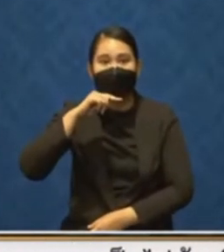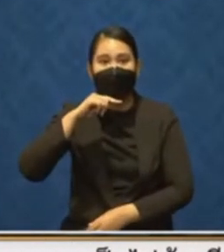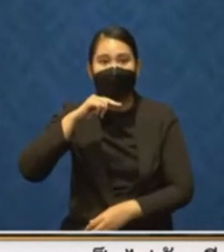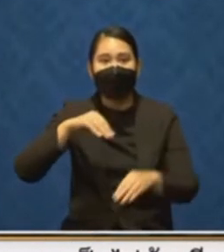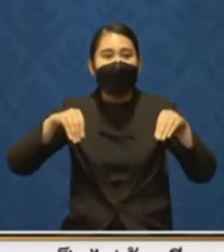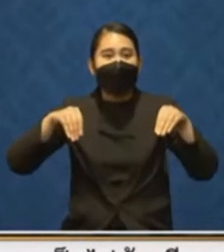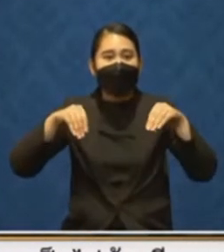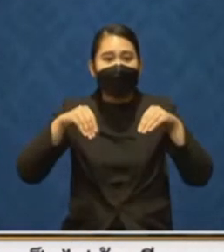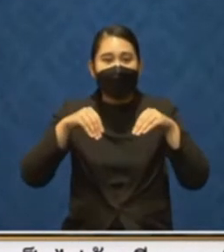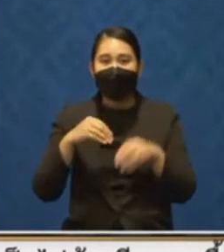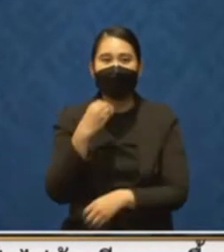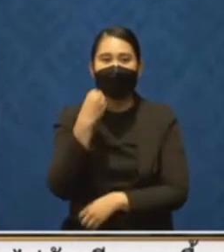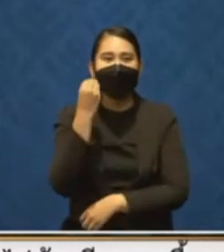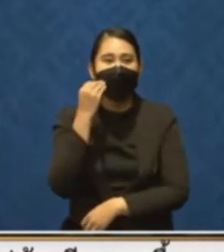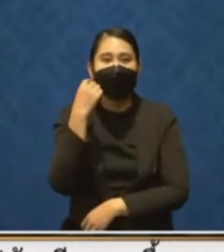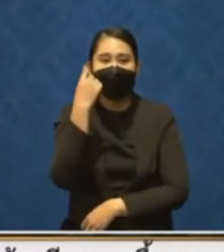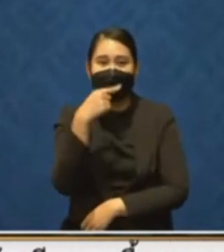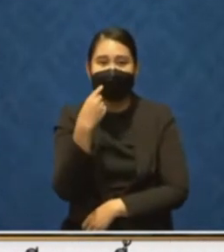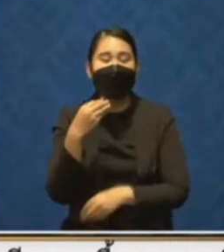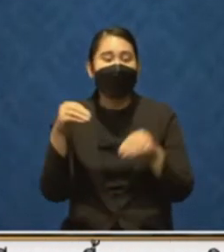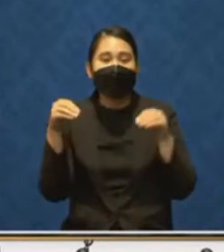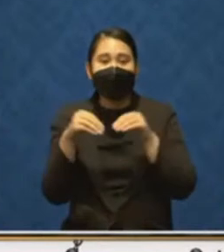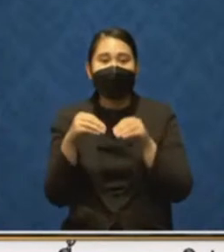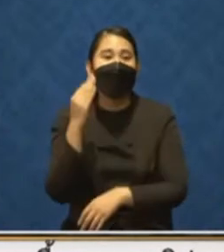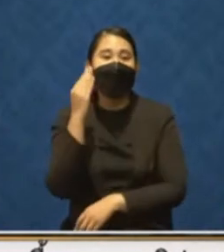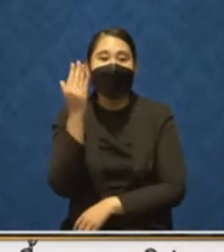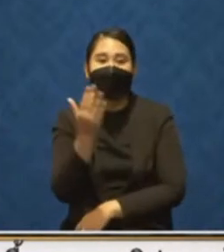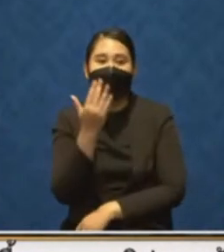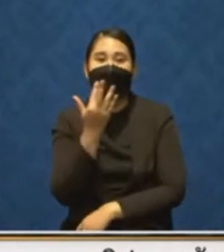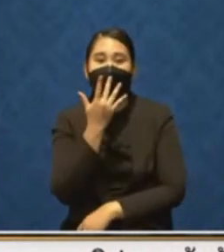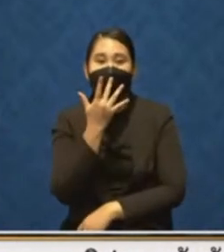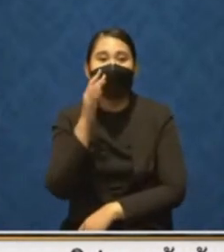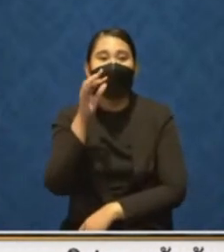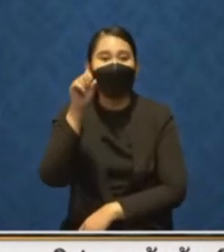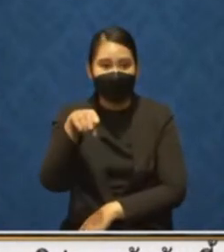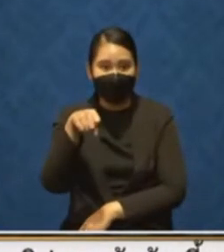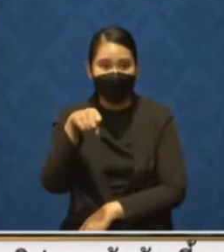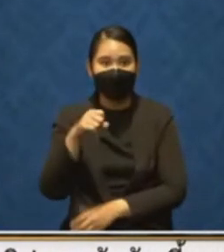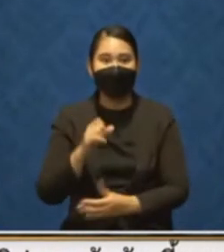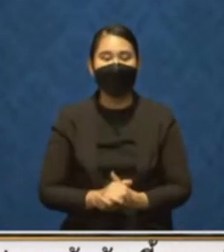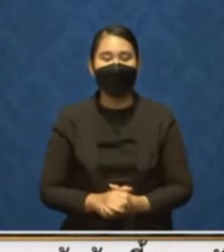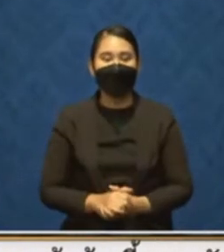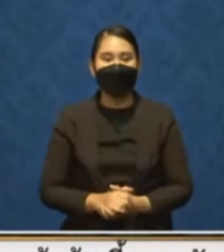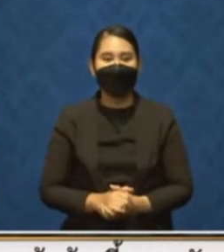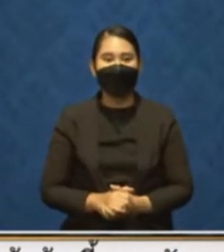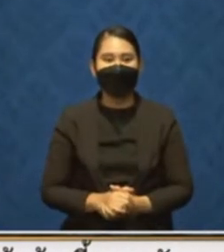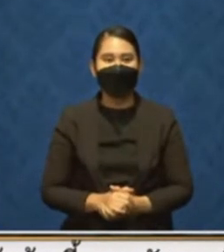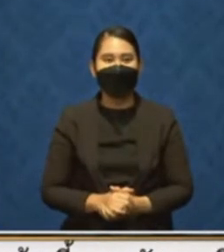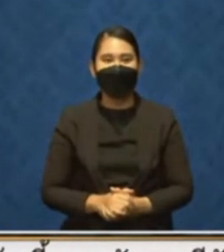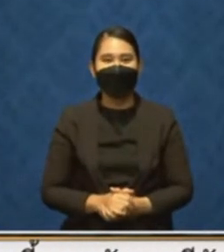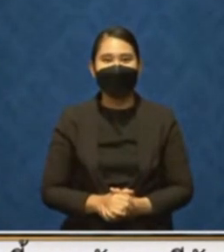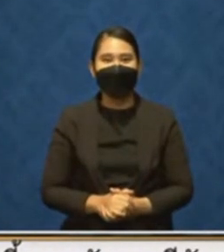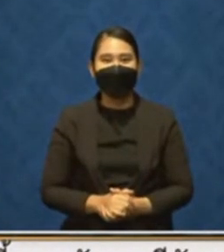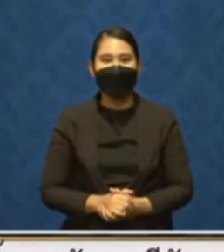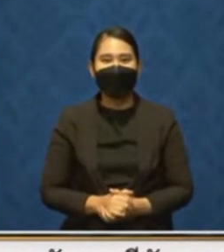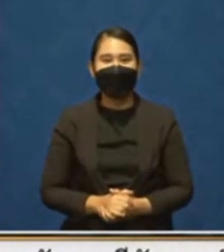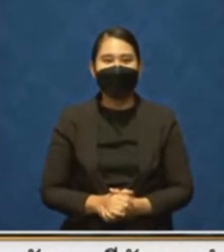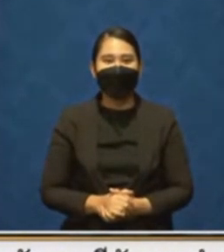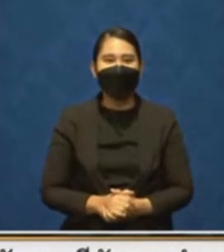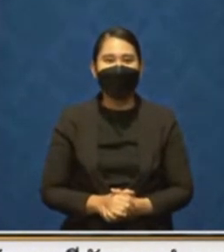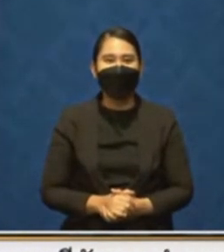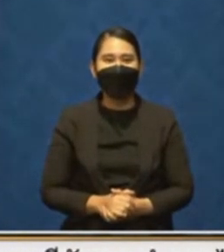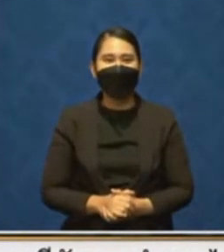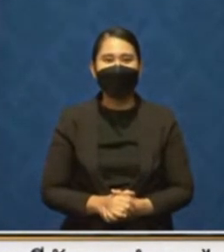บ้านใครก็ไม่รู้สีลมไหมก๊อกสองหรือมีสถานที่กรมครับ